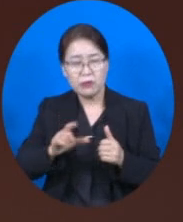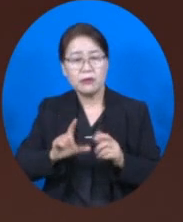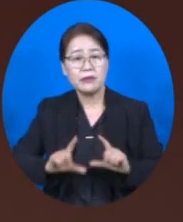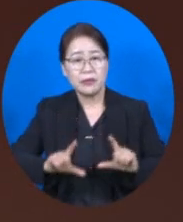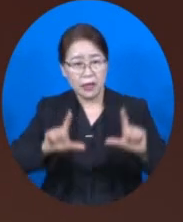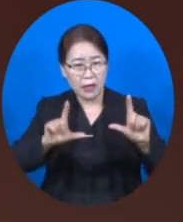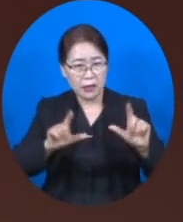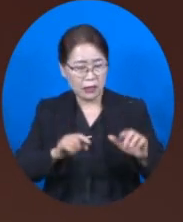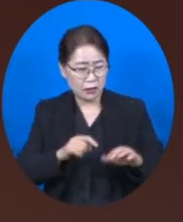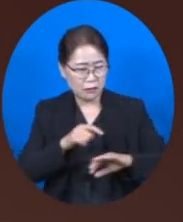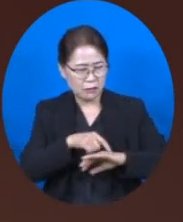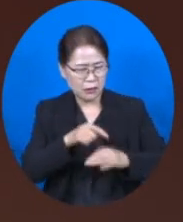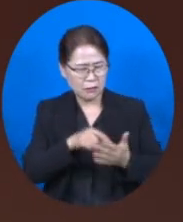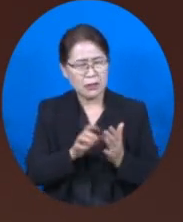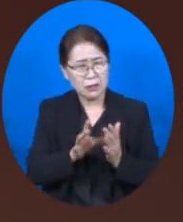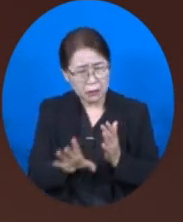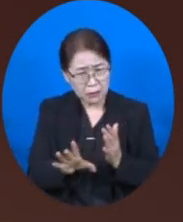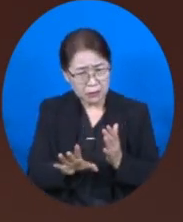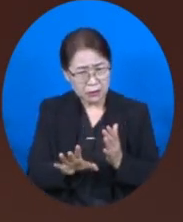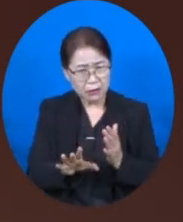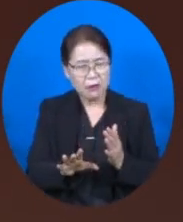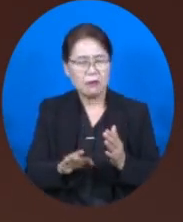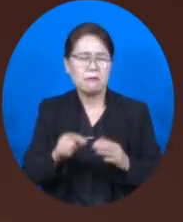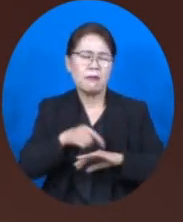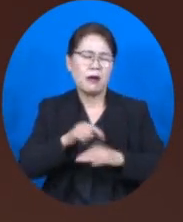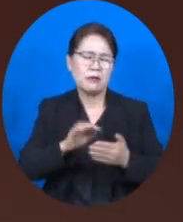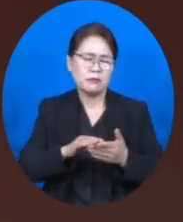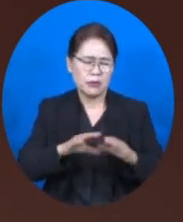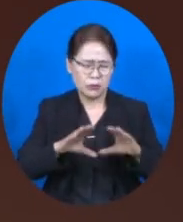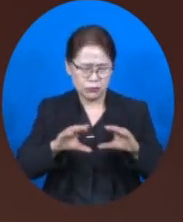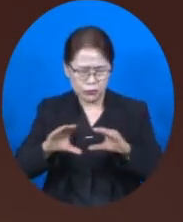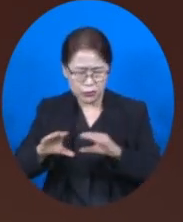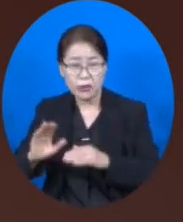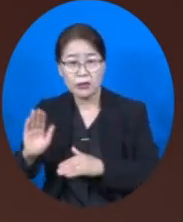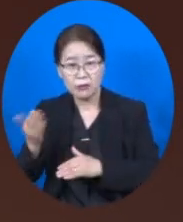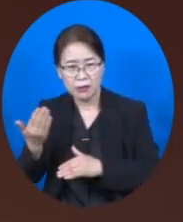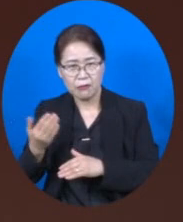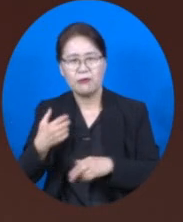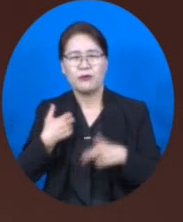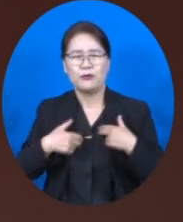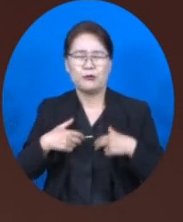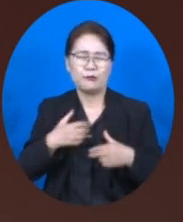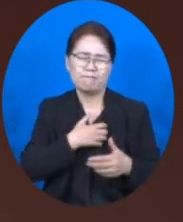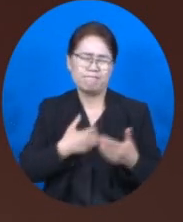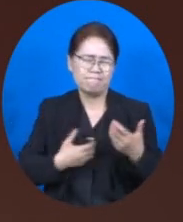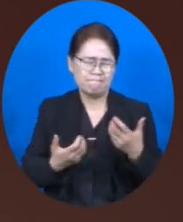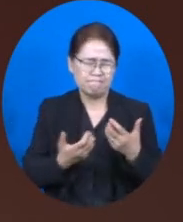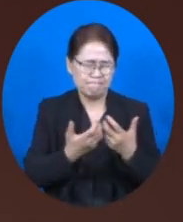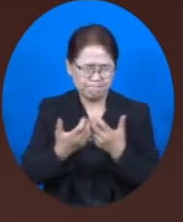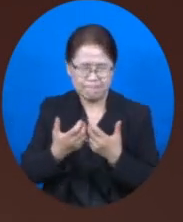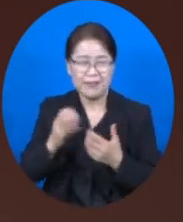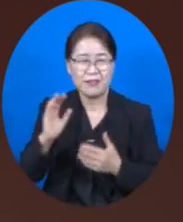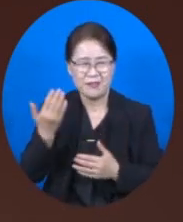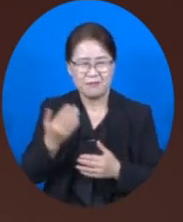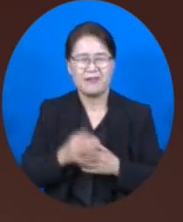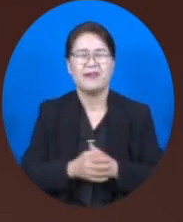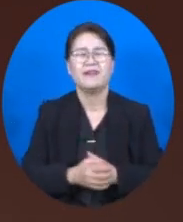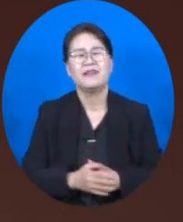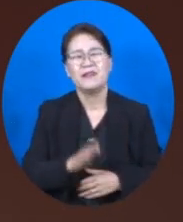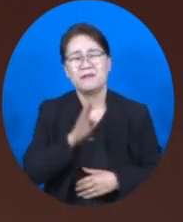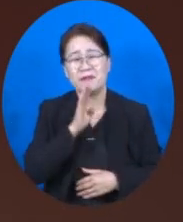단단하게 굳어져 있던 마음이 녹아내리면서 즐거움이 넘쳐 흘렀습니다 그렇습니다